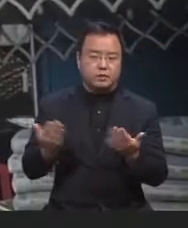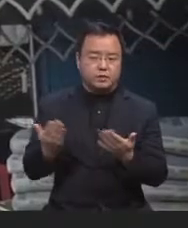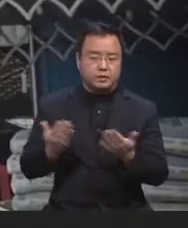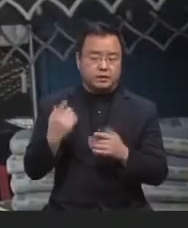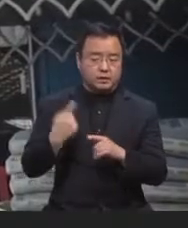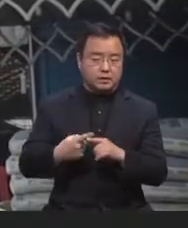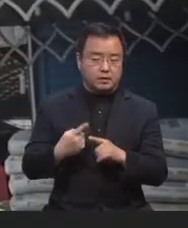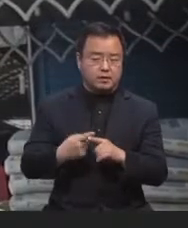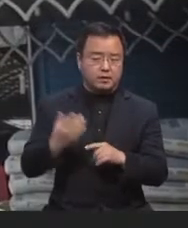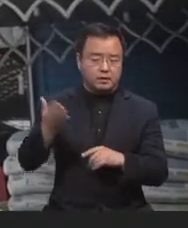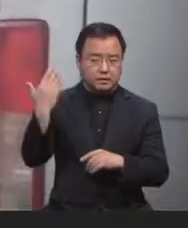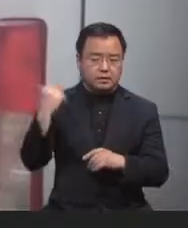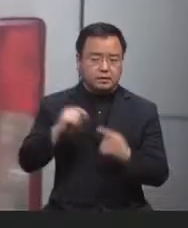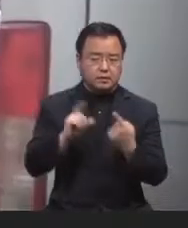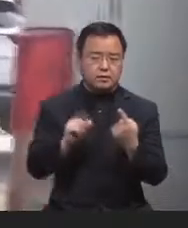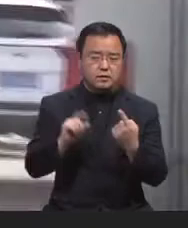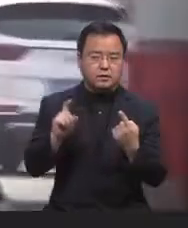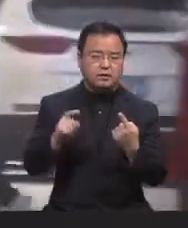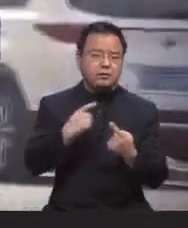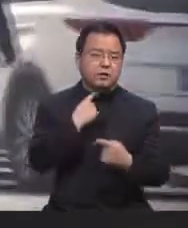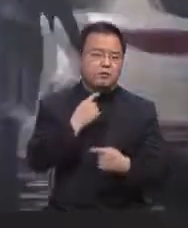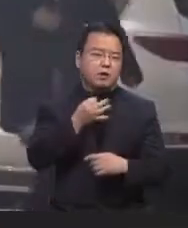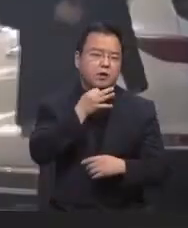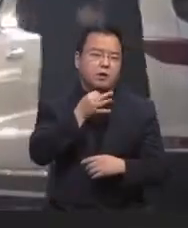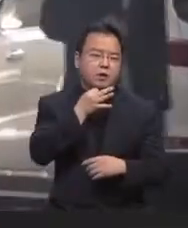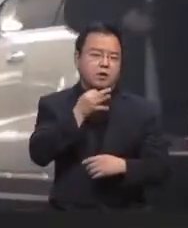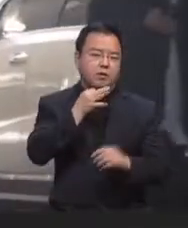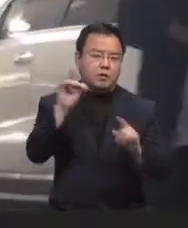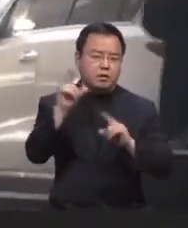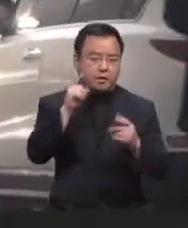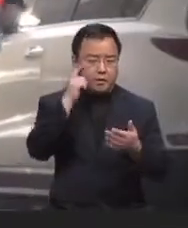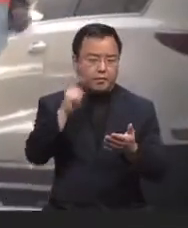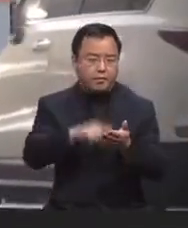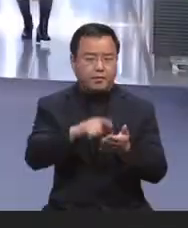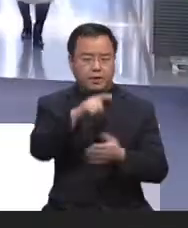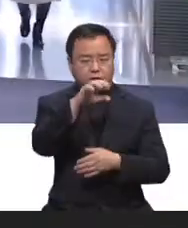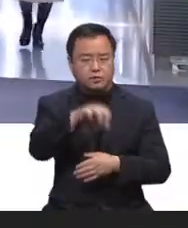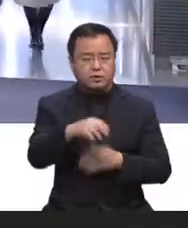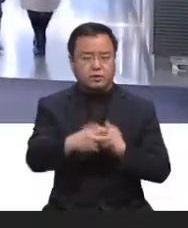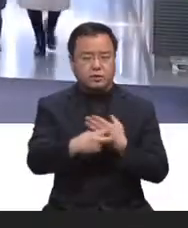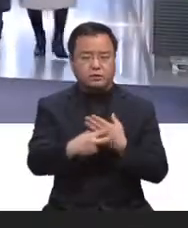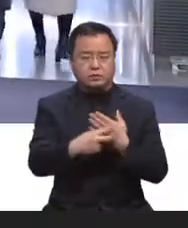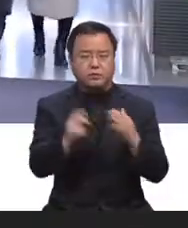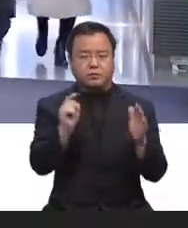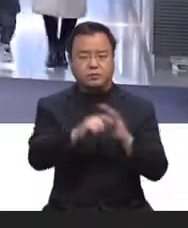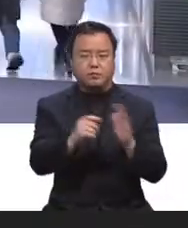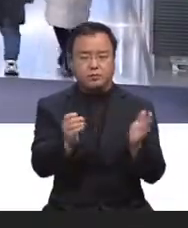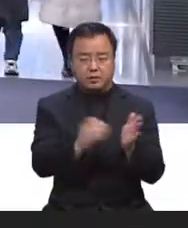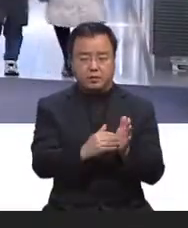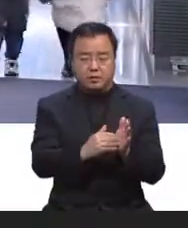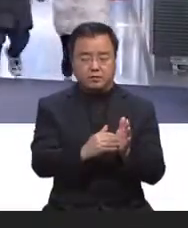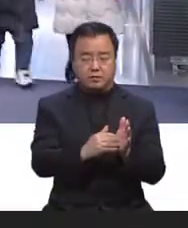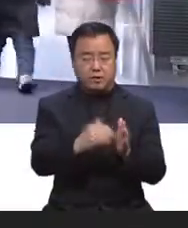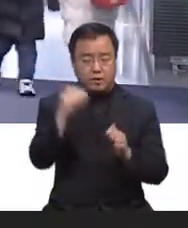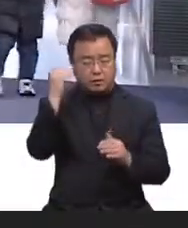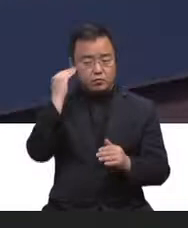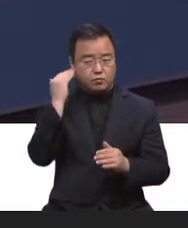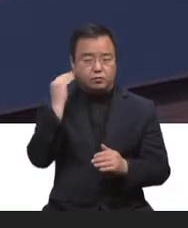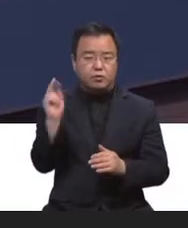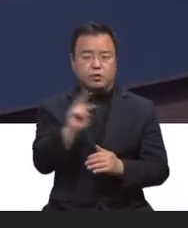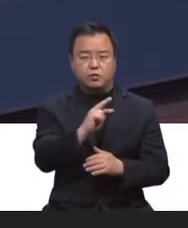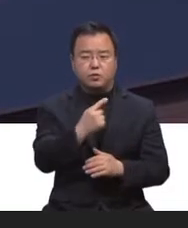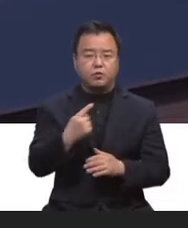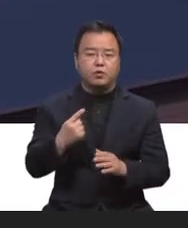목감기 증상 을 발견했고 현지 의료 기관도 방문했습니다 이후 국내 입국 과정에서 우아한 폐렴 의심